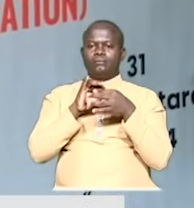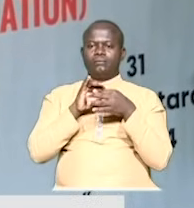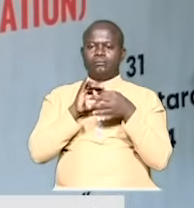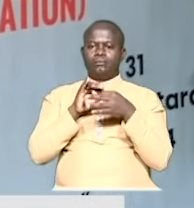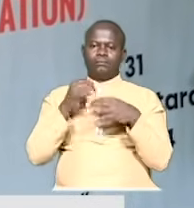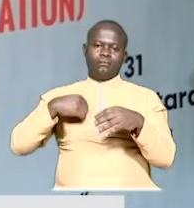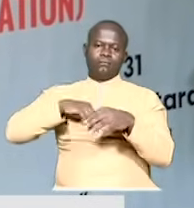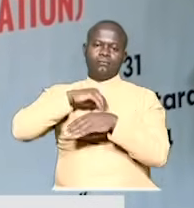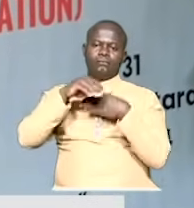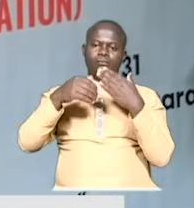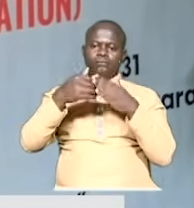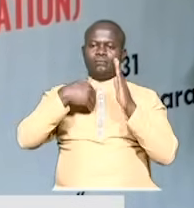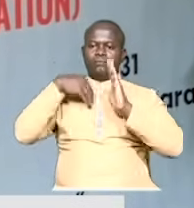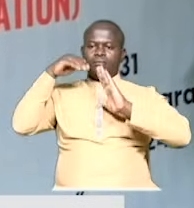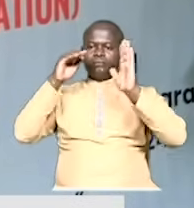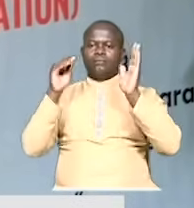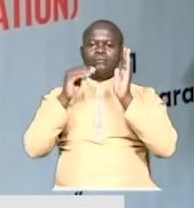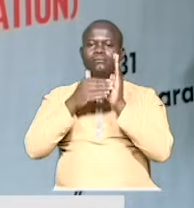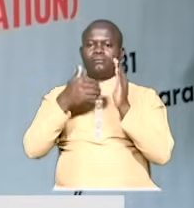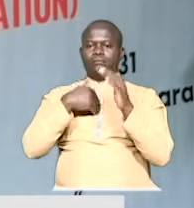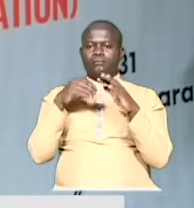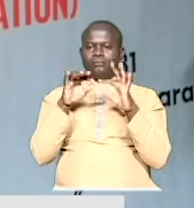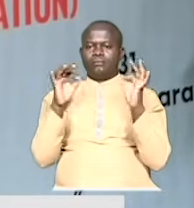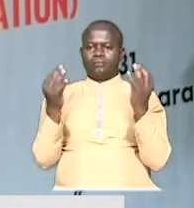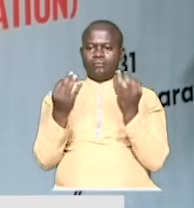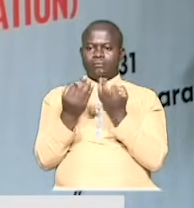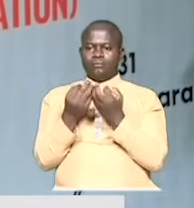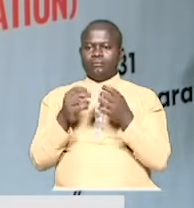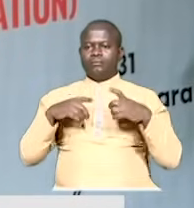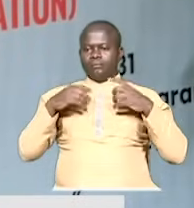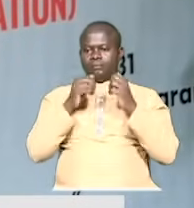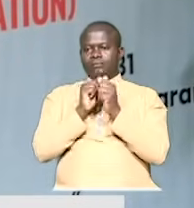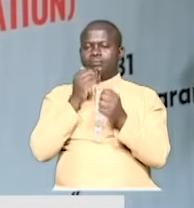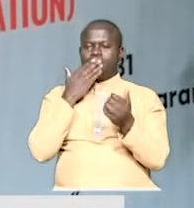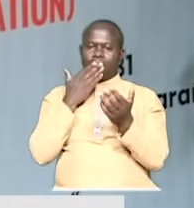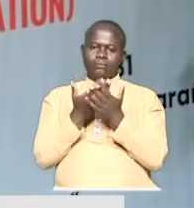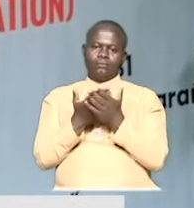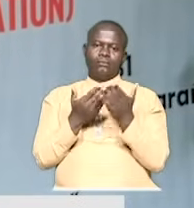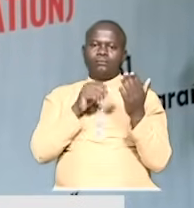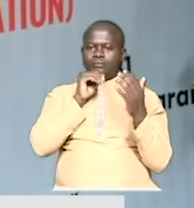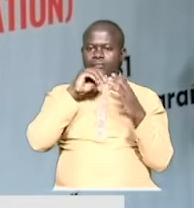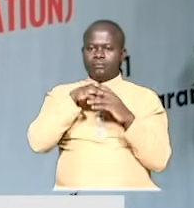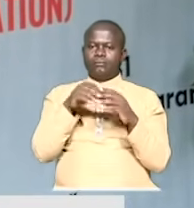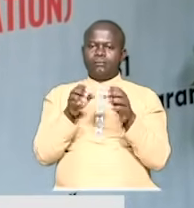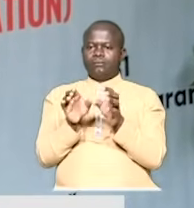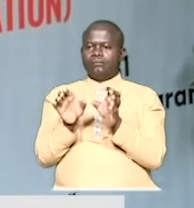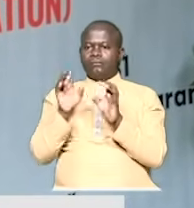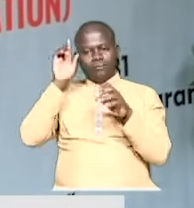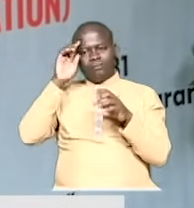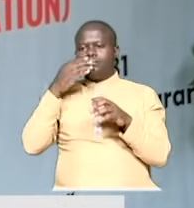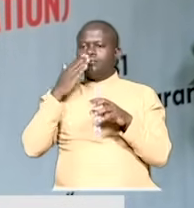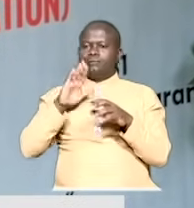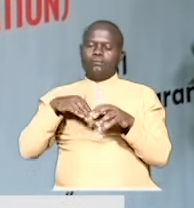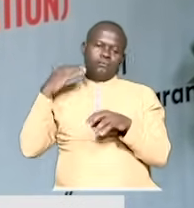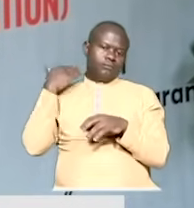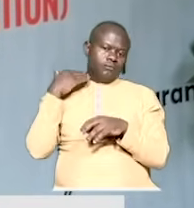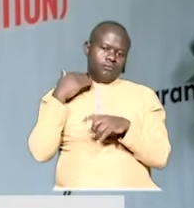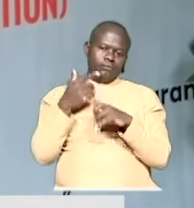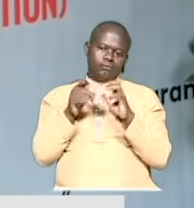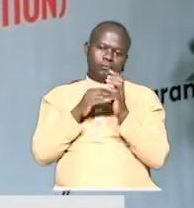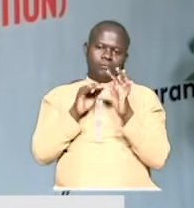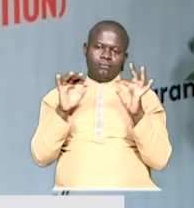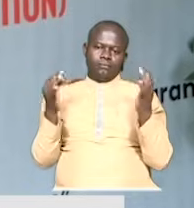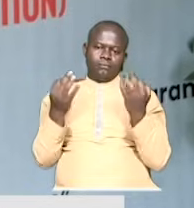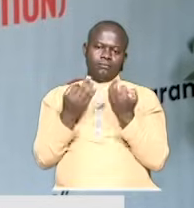tukagira uruhare mu kongera kugira umuryango ubanye neza, umuryango utarangwamo amacakubiri n'ingengabitekerezo ya jenoside,